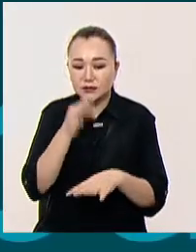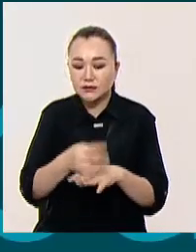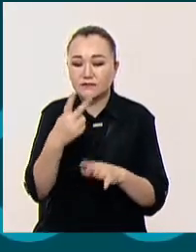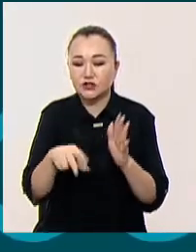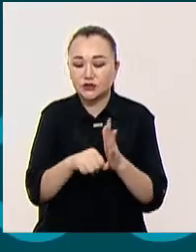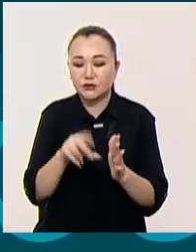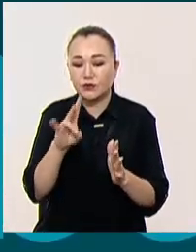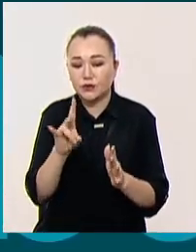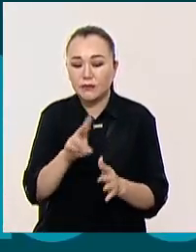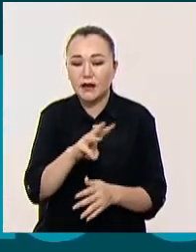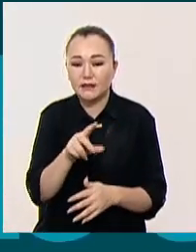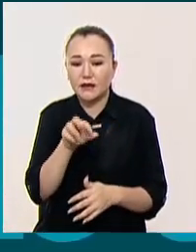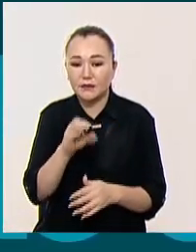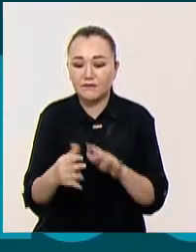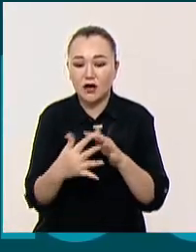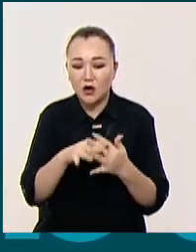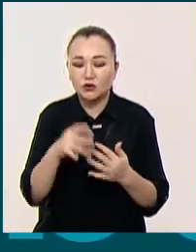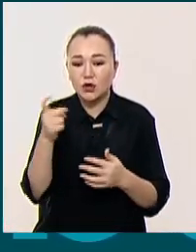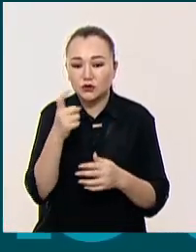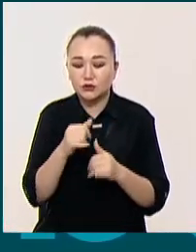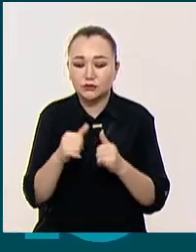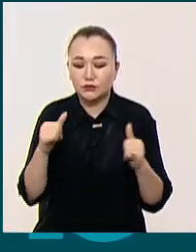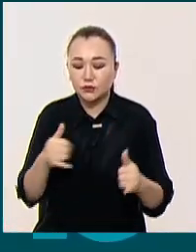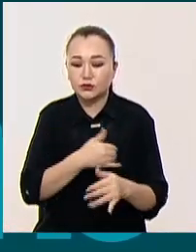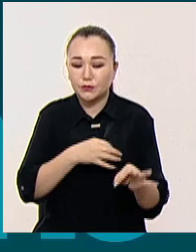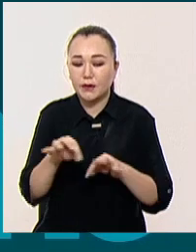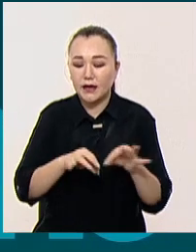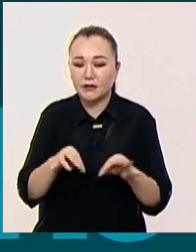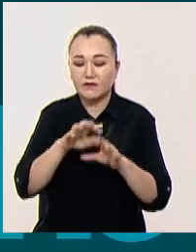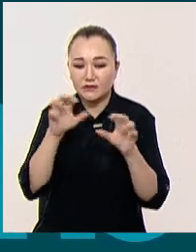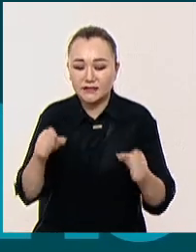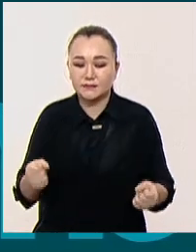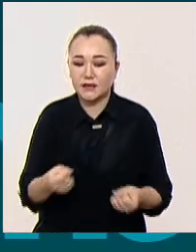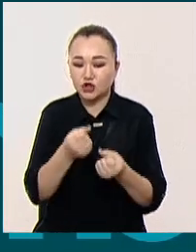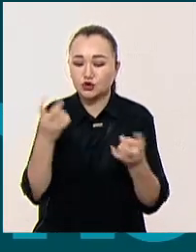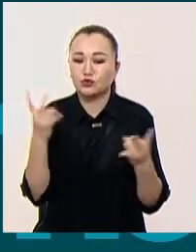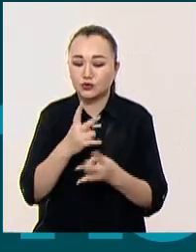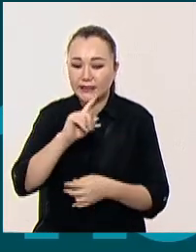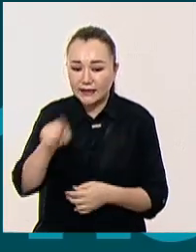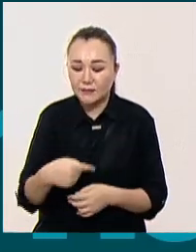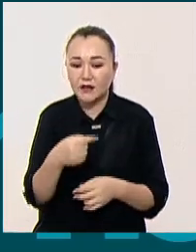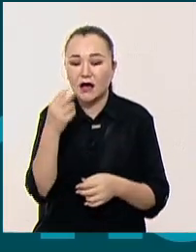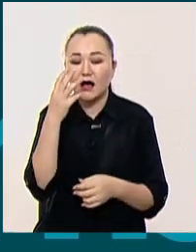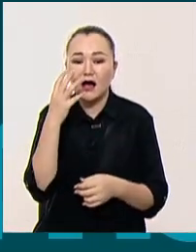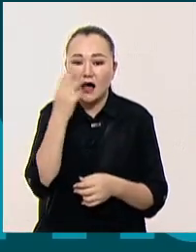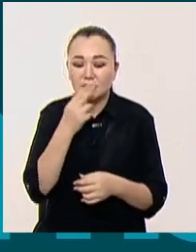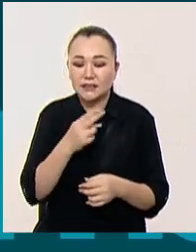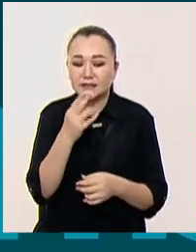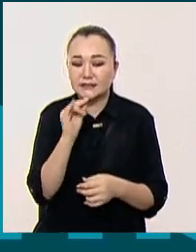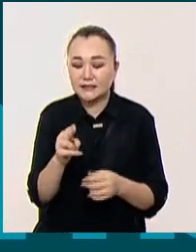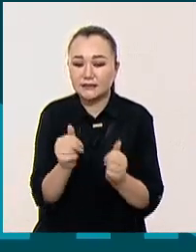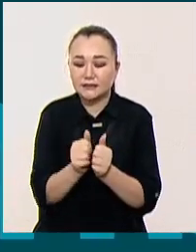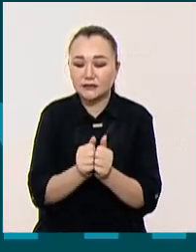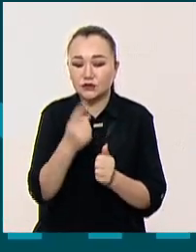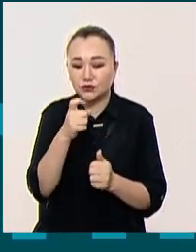26 қараша күні Марат Әбиев ауыл шаруашылығын дамыту жобасын ел басшылығы қолға алуын талап етіп, Астанадағы цирк маңында жүздеген